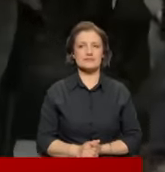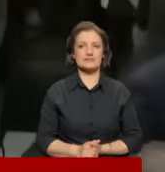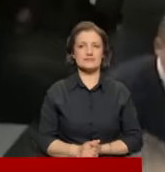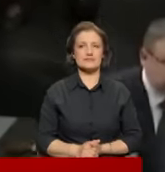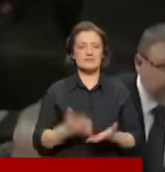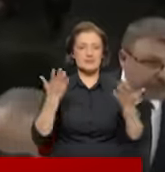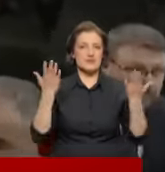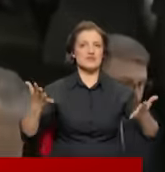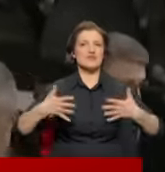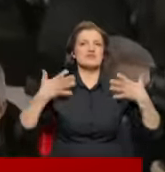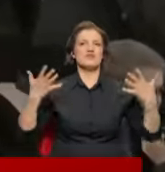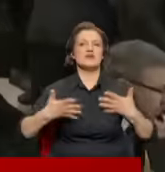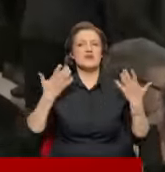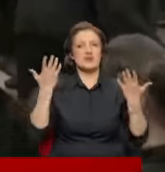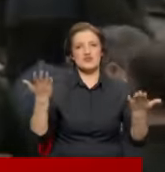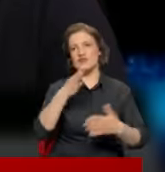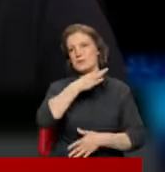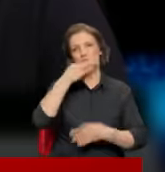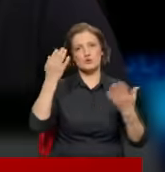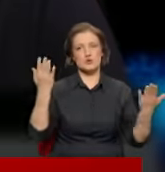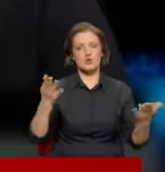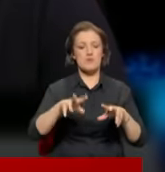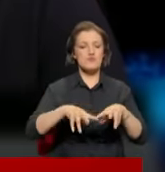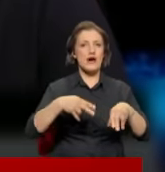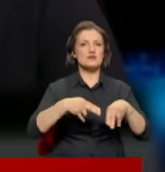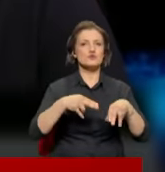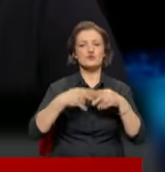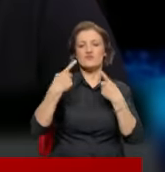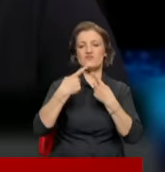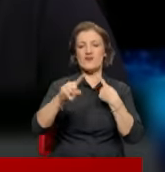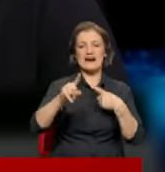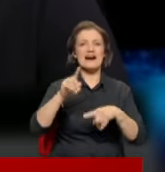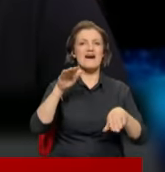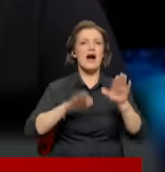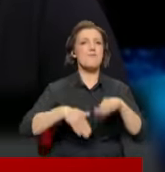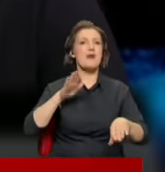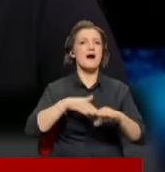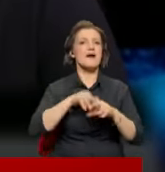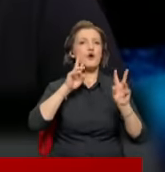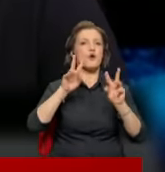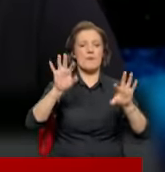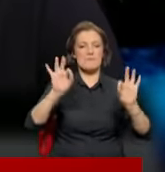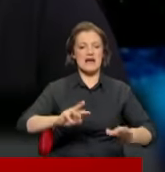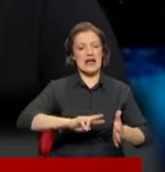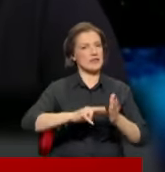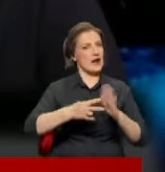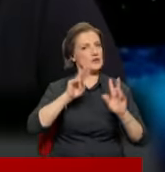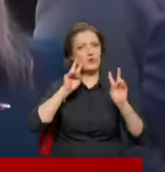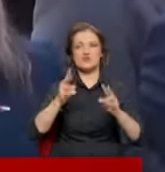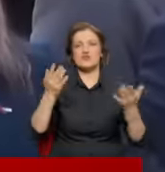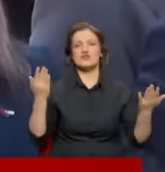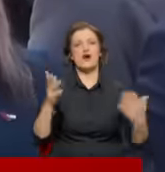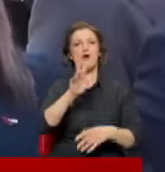İşte coşku, işte mutluluk. Murat Kurum farkını kampanyada görmeye başladık, idarede de göreceğiz